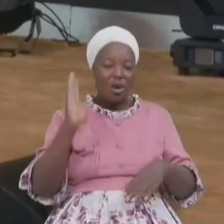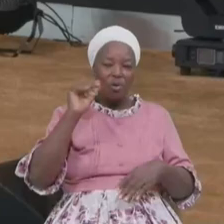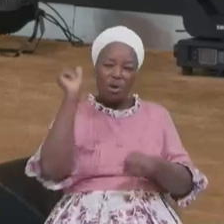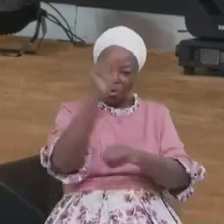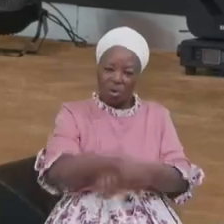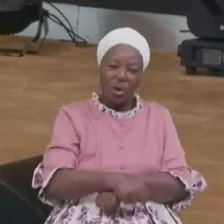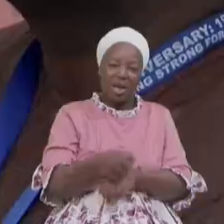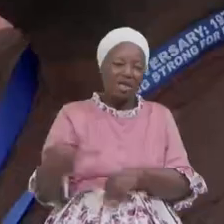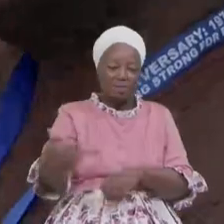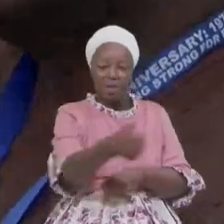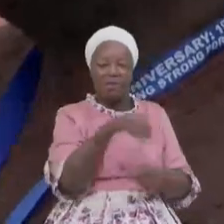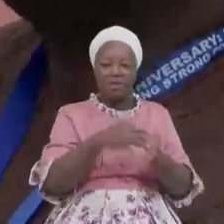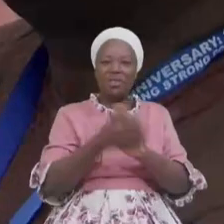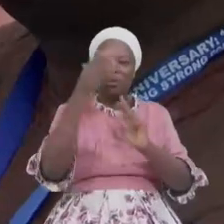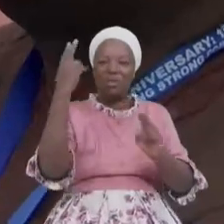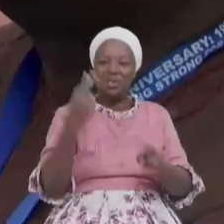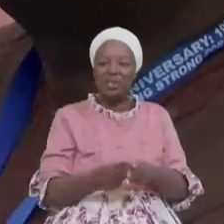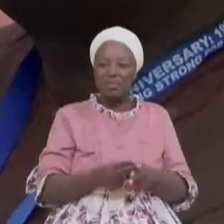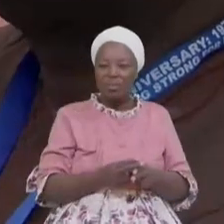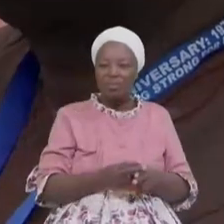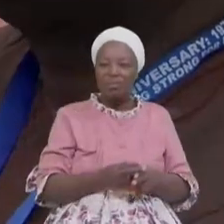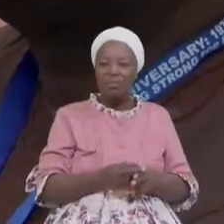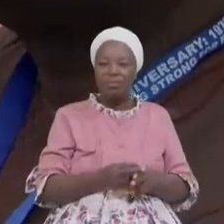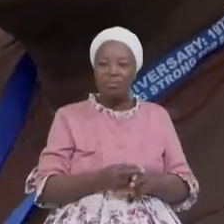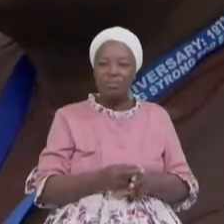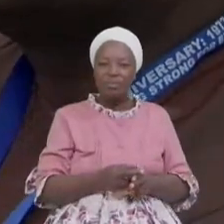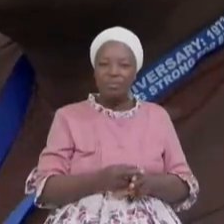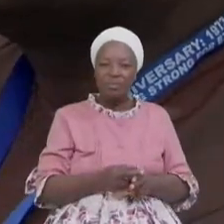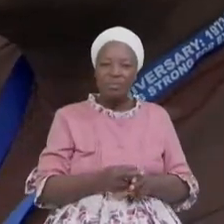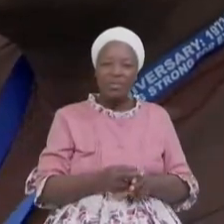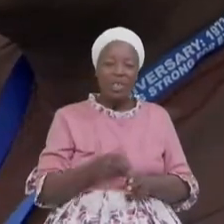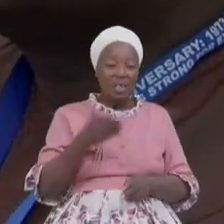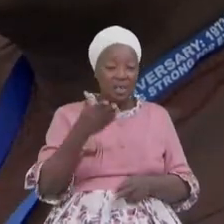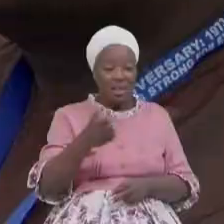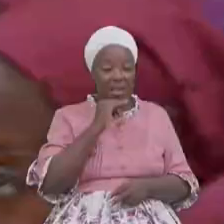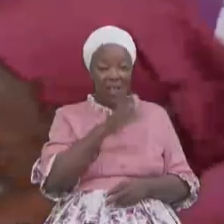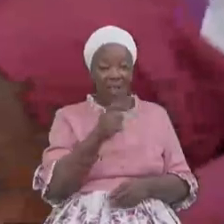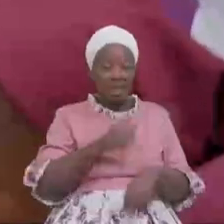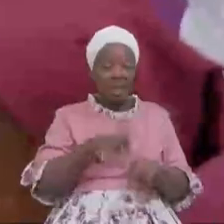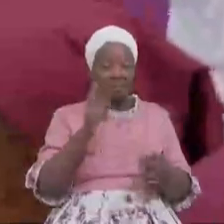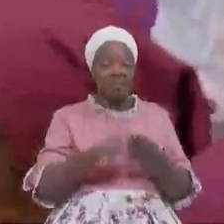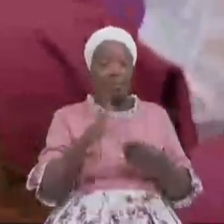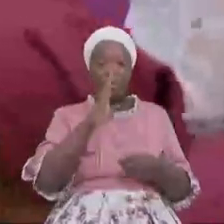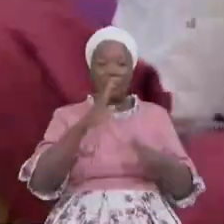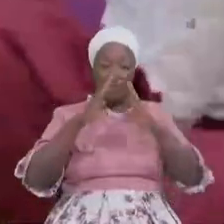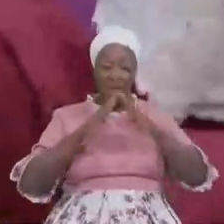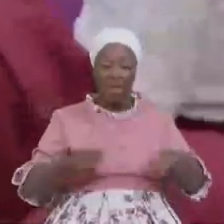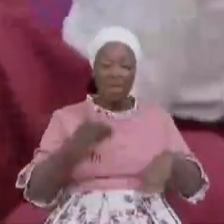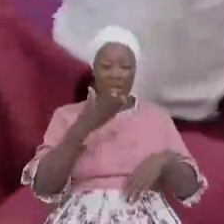vaincus et se battront entre eux. Il y a un temps pour être silencieux, il y a un temps pour